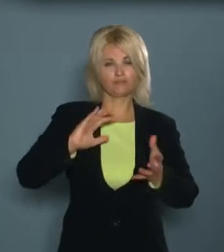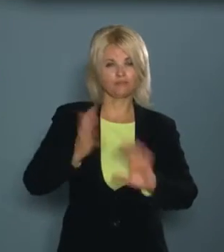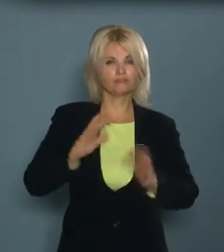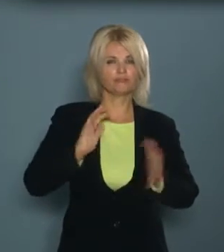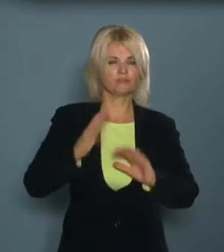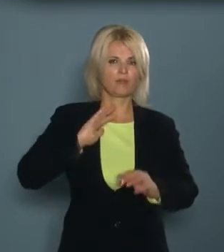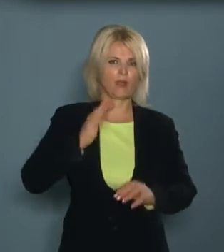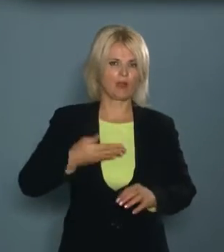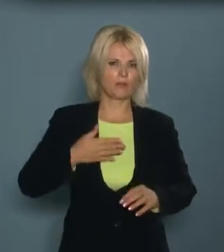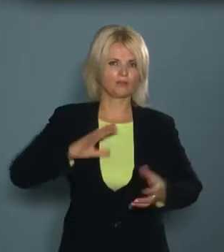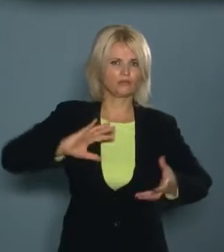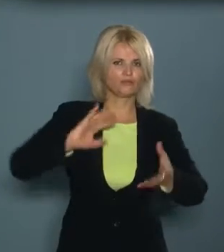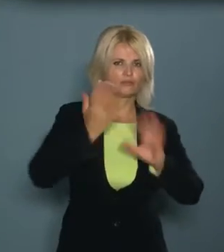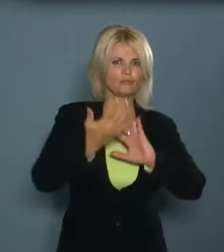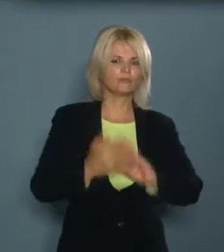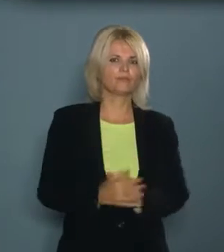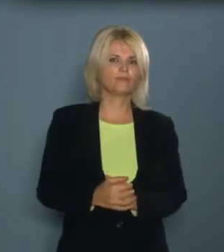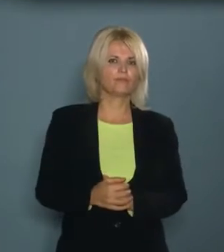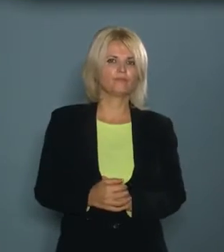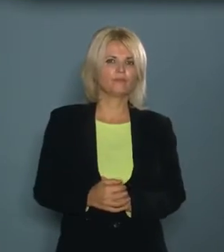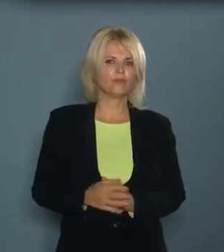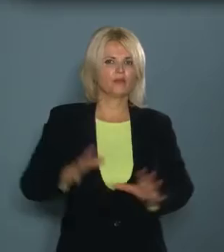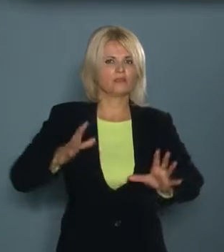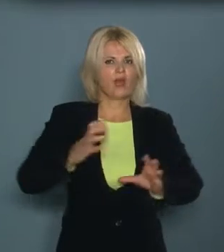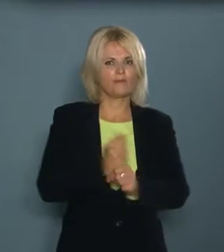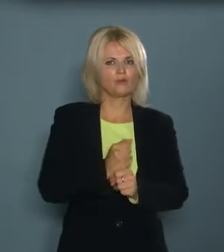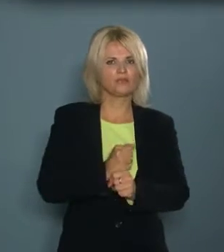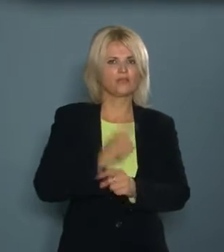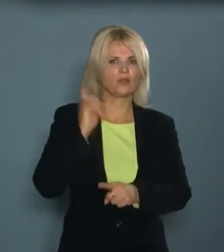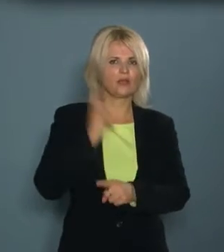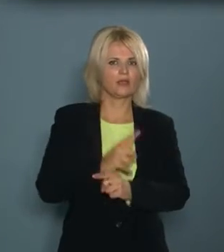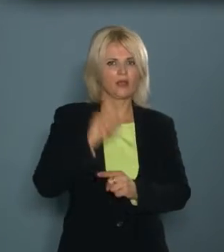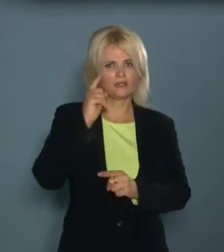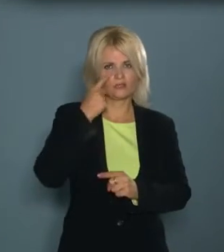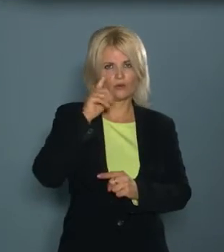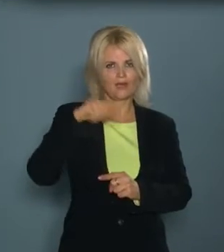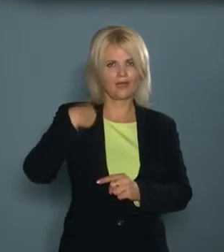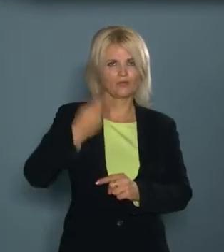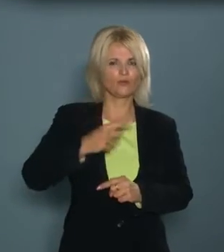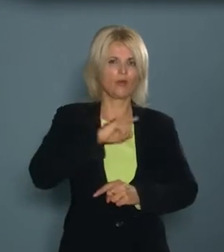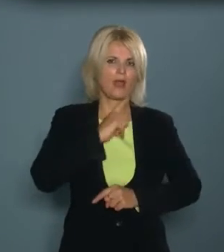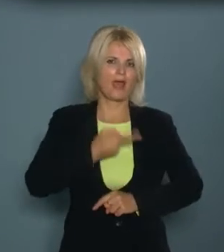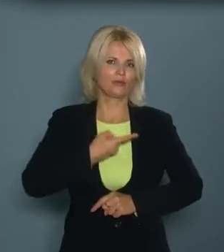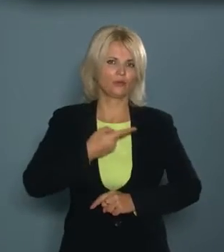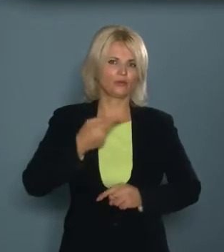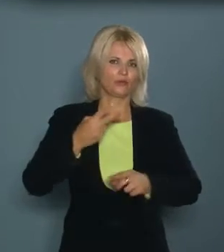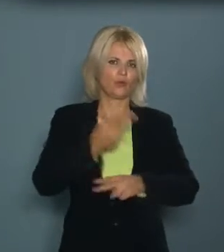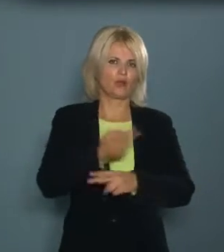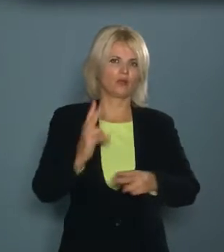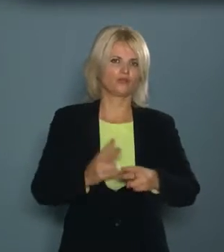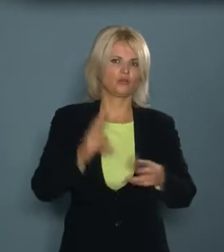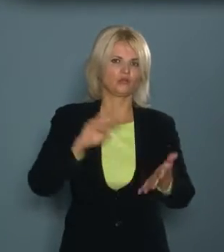és meglepetésszerűen tört ki, hogy az elfolytására kirendelt hatalmas szovjet túlerőt is hasonló taktikát